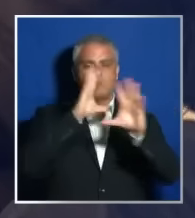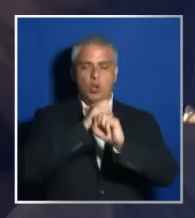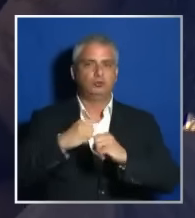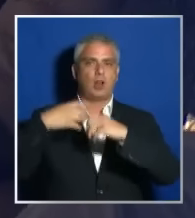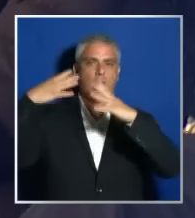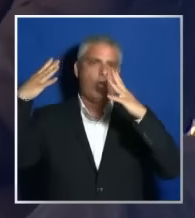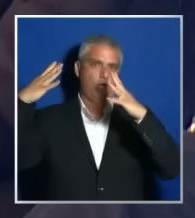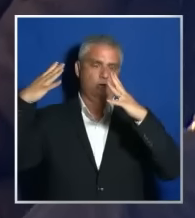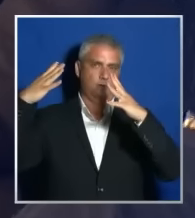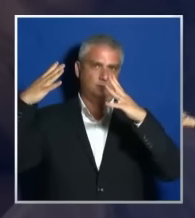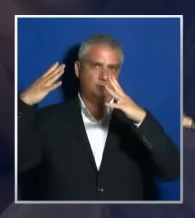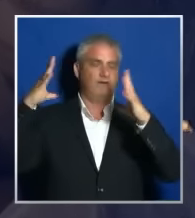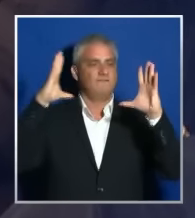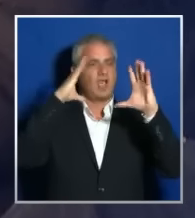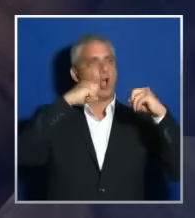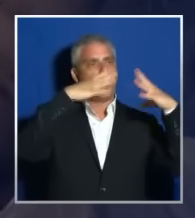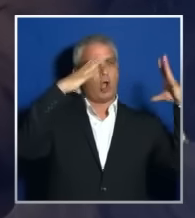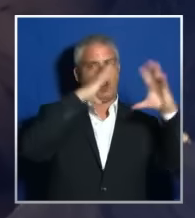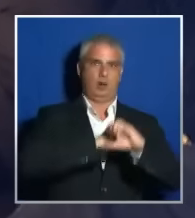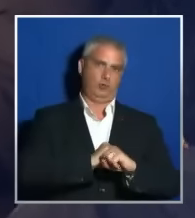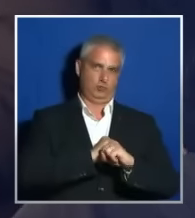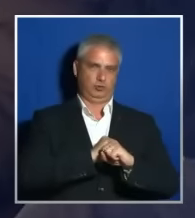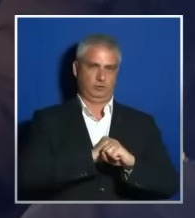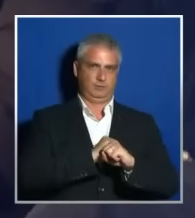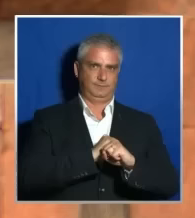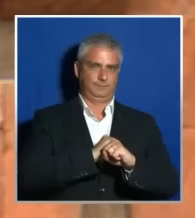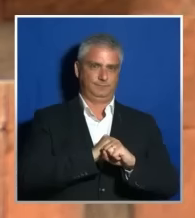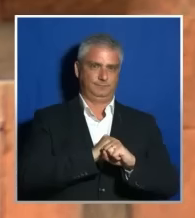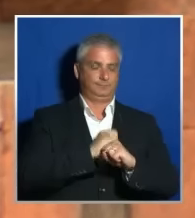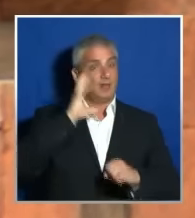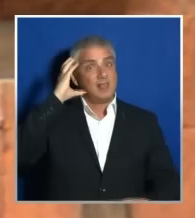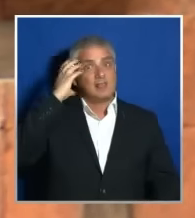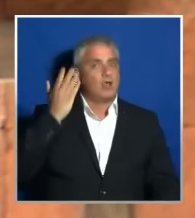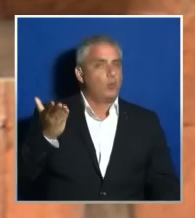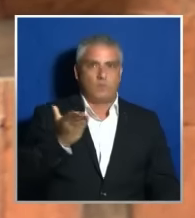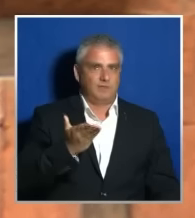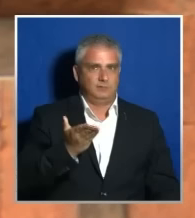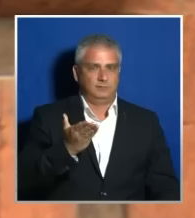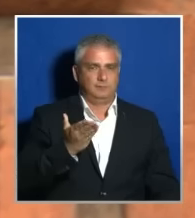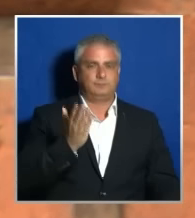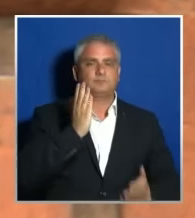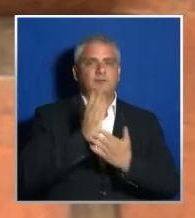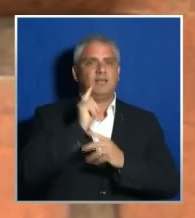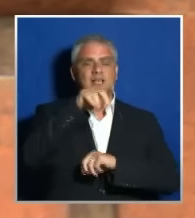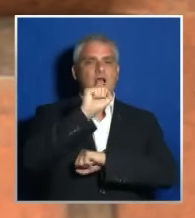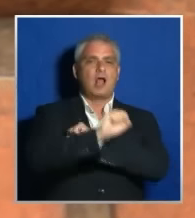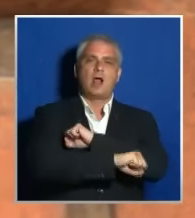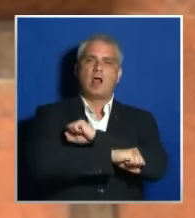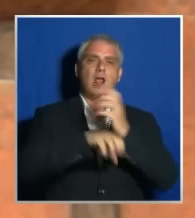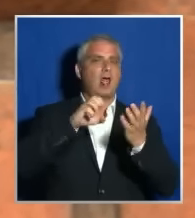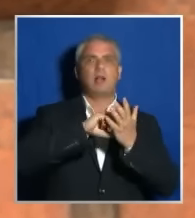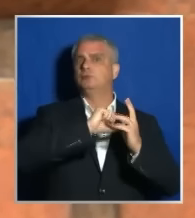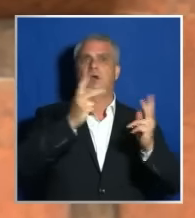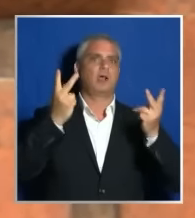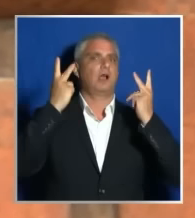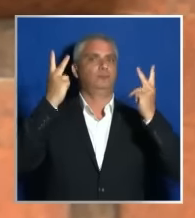לאור ואור לחושך. טירוף המערכות הזה הגיע לקמפוסים הנחשבים